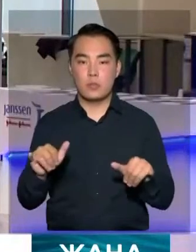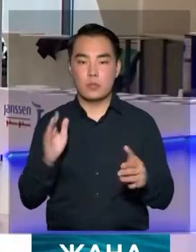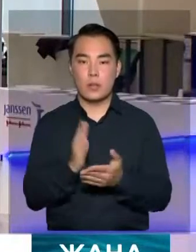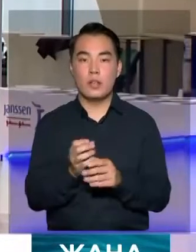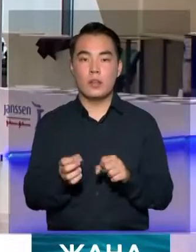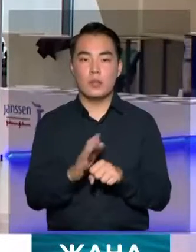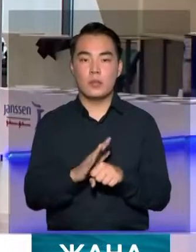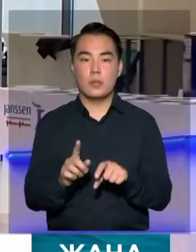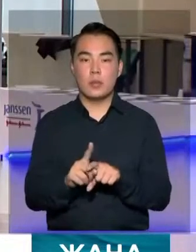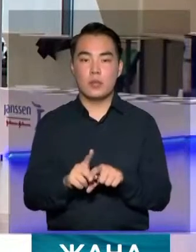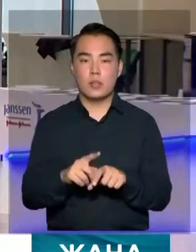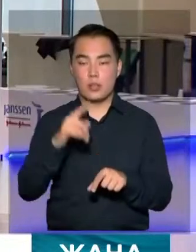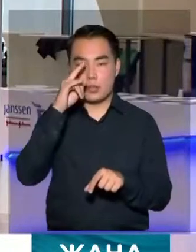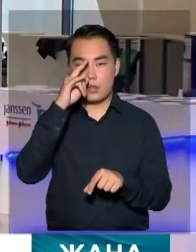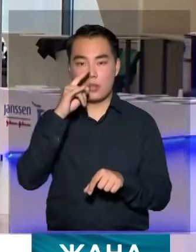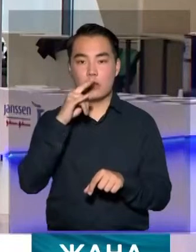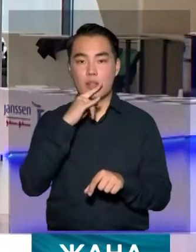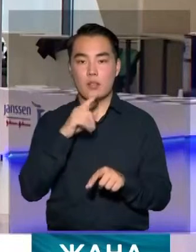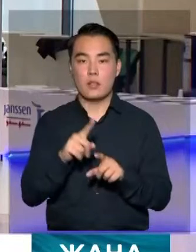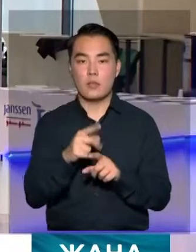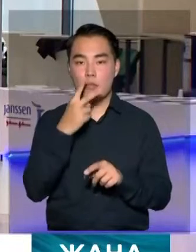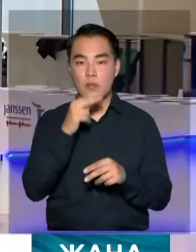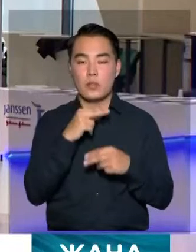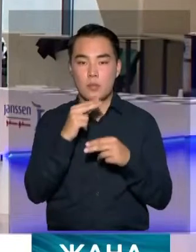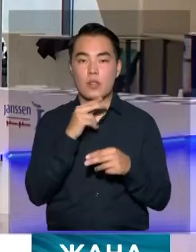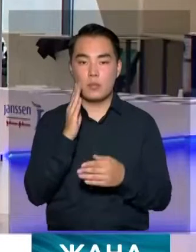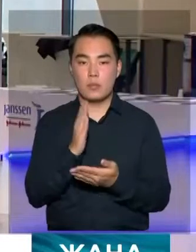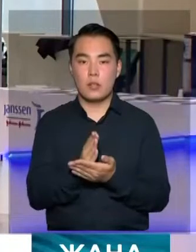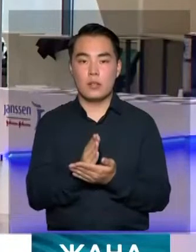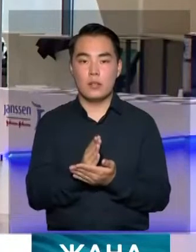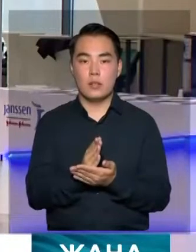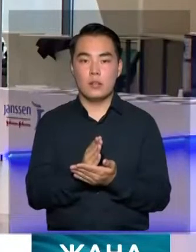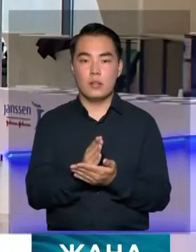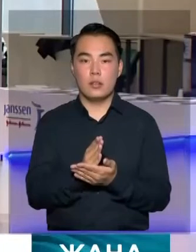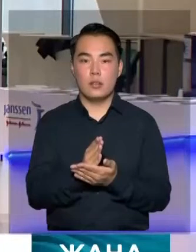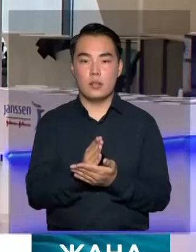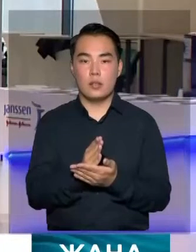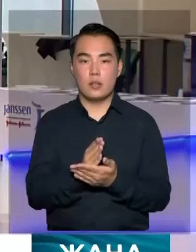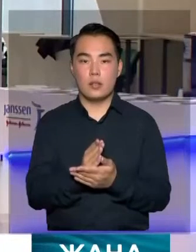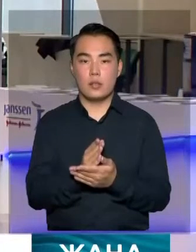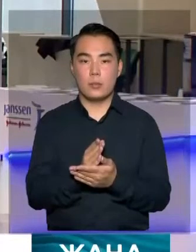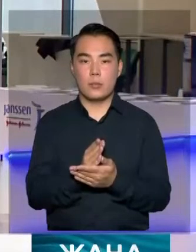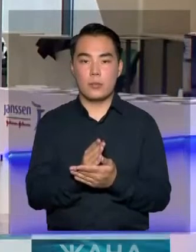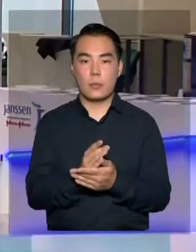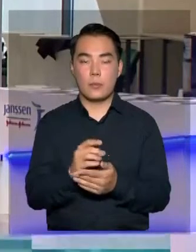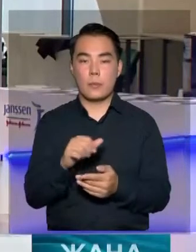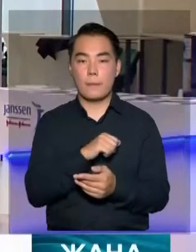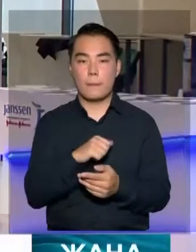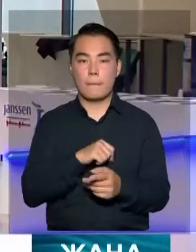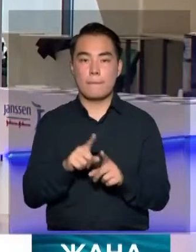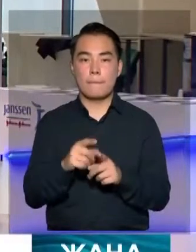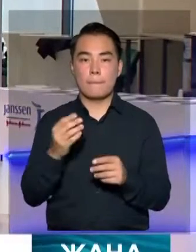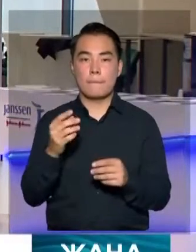болар, мемлекет те бұл салаға көңіл бөле бастады. Әр компания өзінің нарыққа ұсынатын тауар түрінің сан алуан болғанын қалайды. Сол үшін бүгінгі